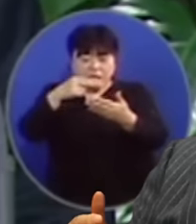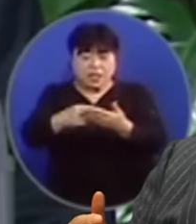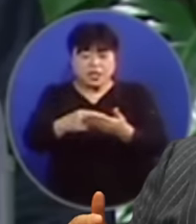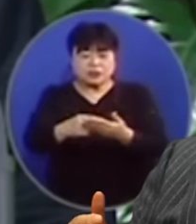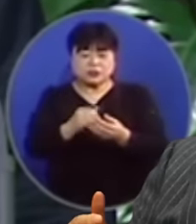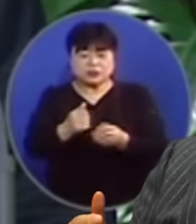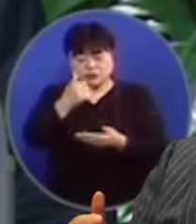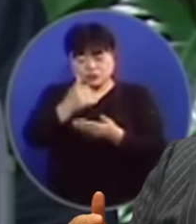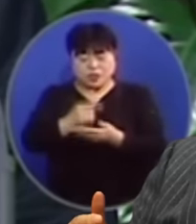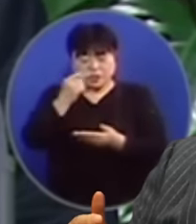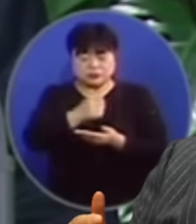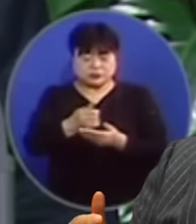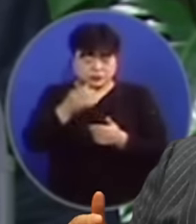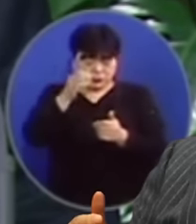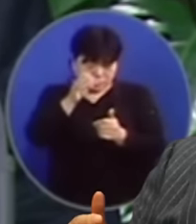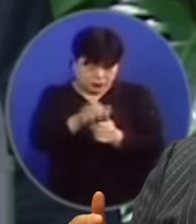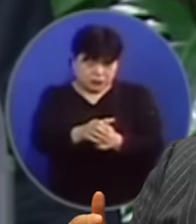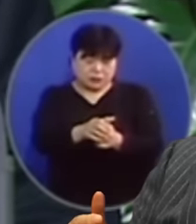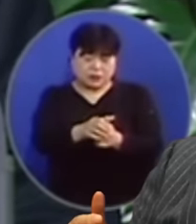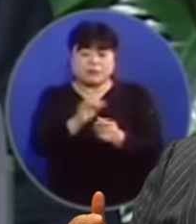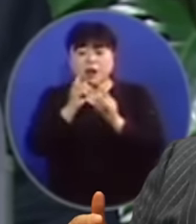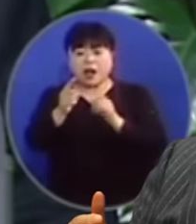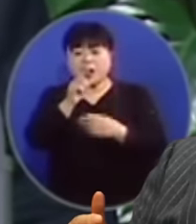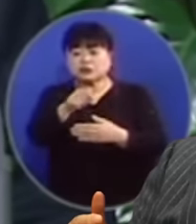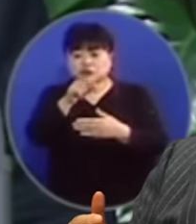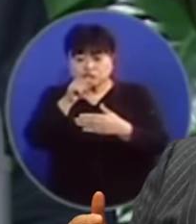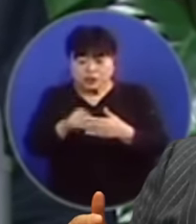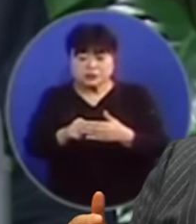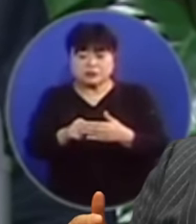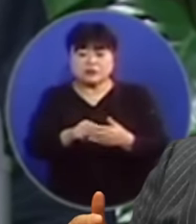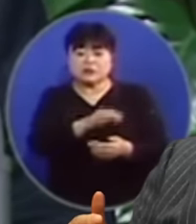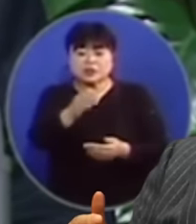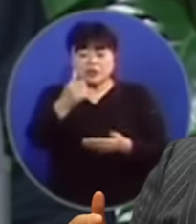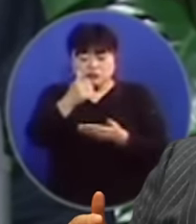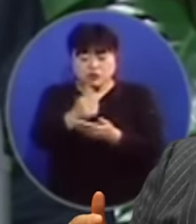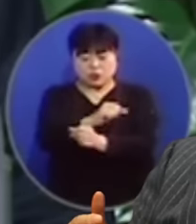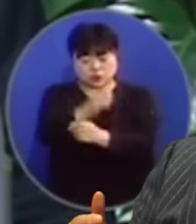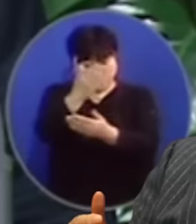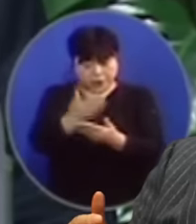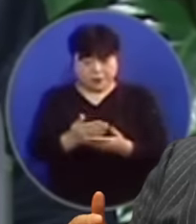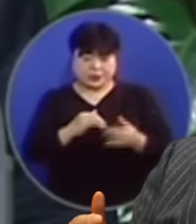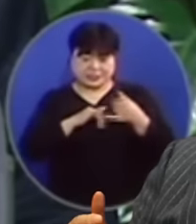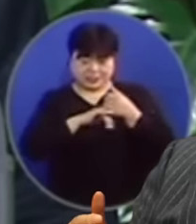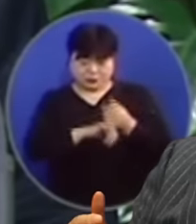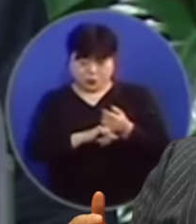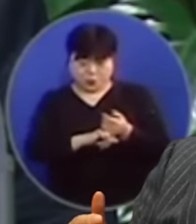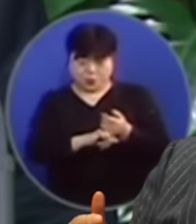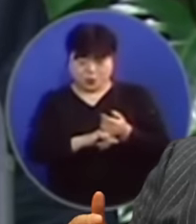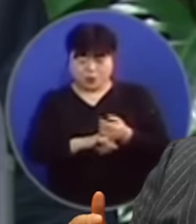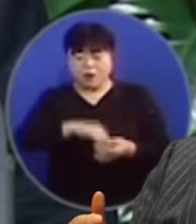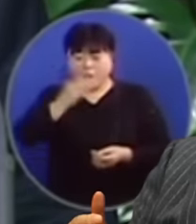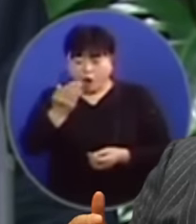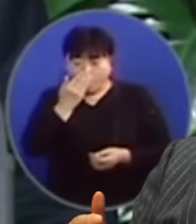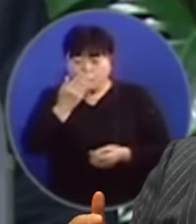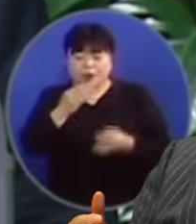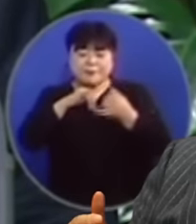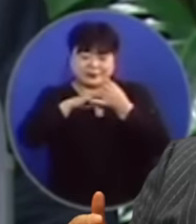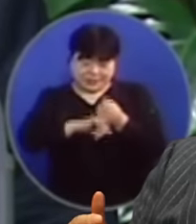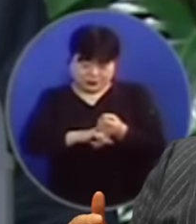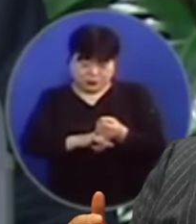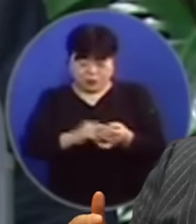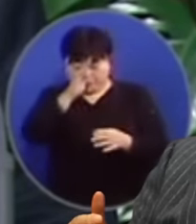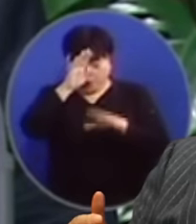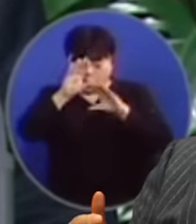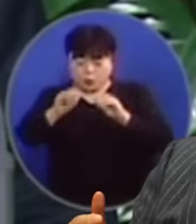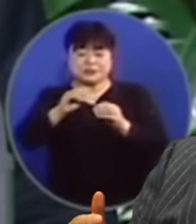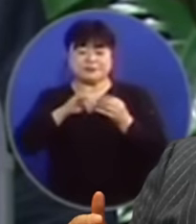무리의 죄악을 저에게 담당시켰다. 그 말씀 가운데 우리는 죄사함에 대한 약속도 있고 거룩함에 대한 약속도 있고